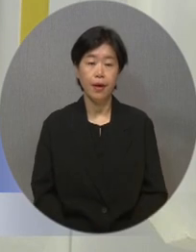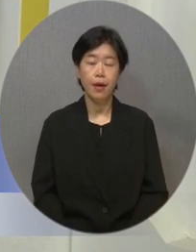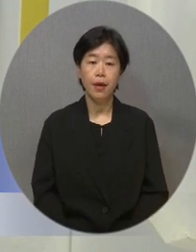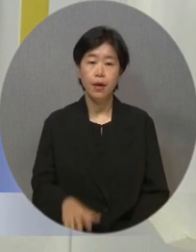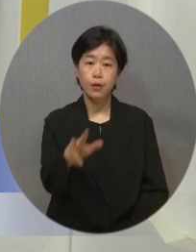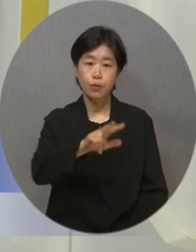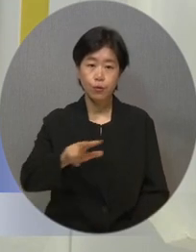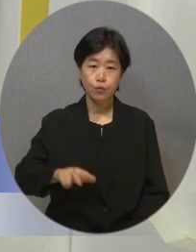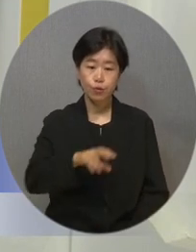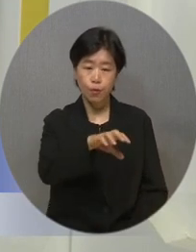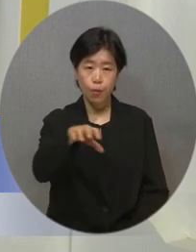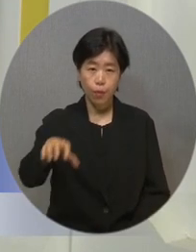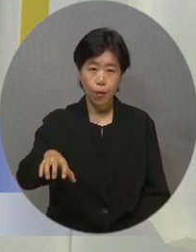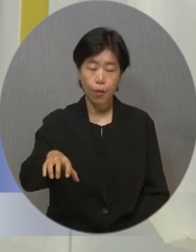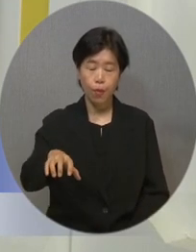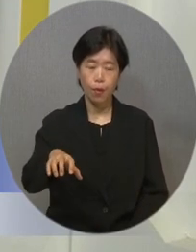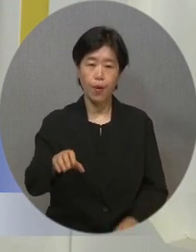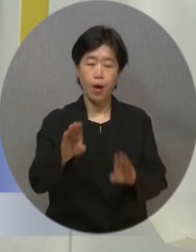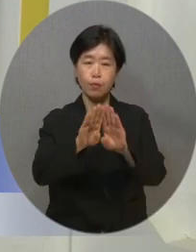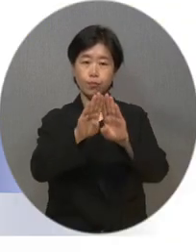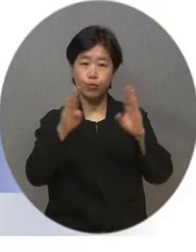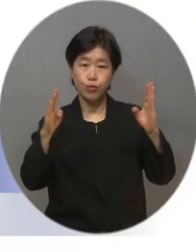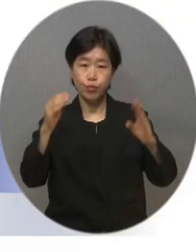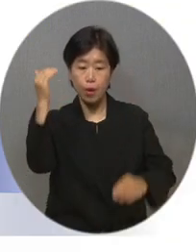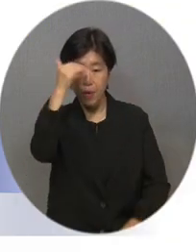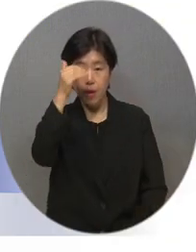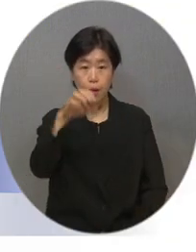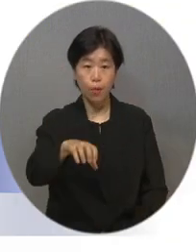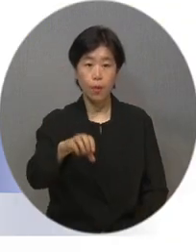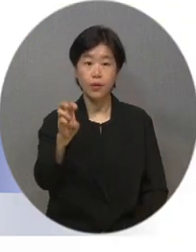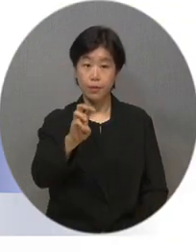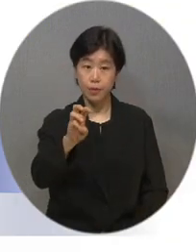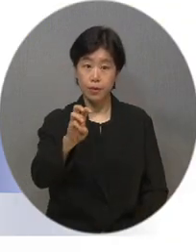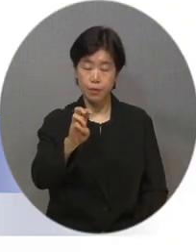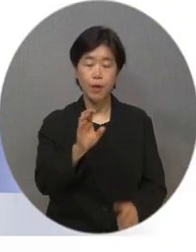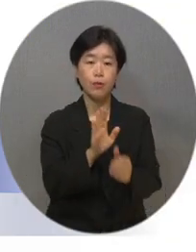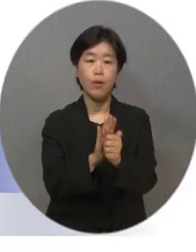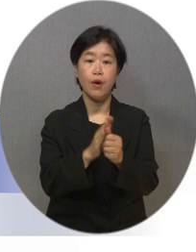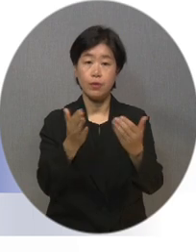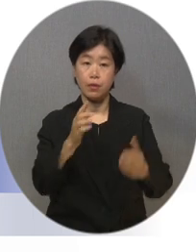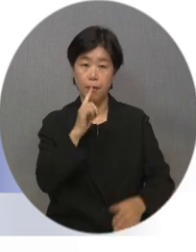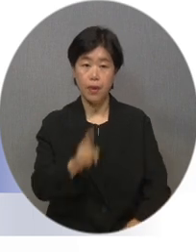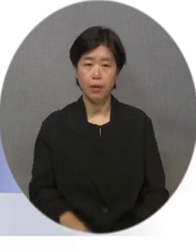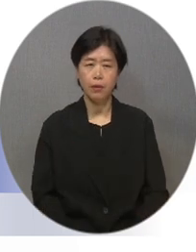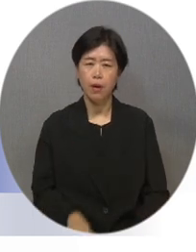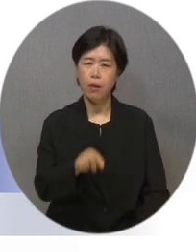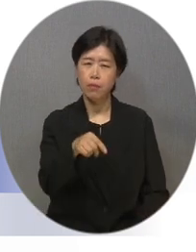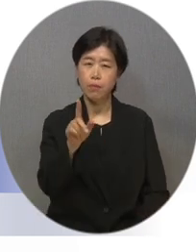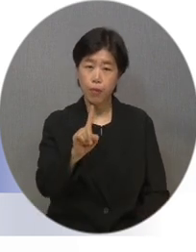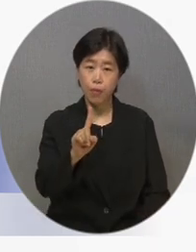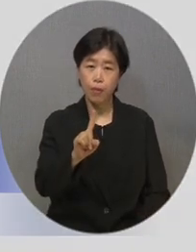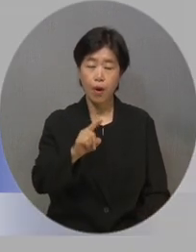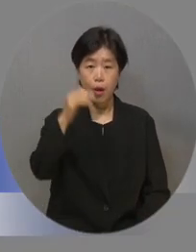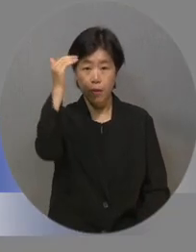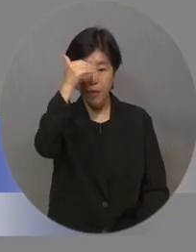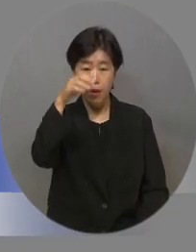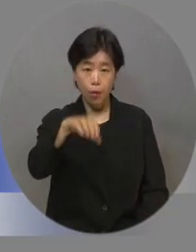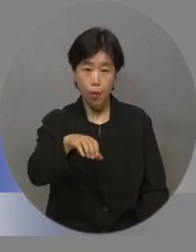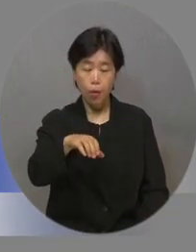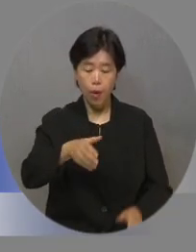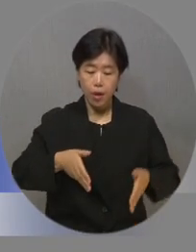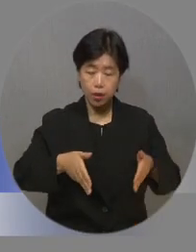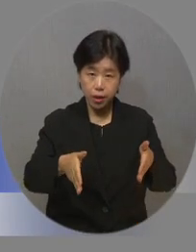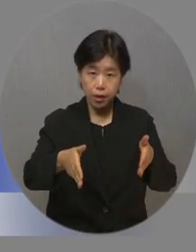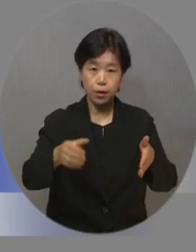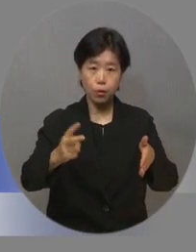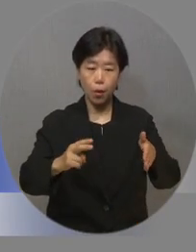30개소를 새롭게 선정해 지원한다는 소식입니다 열린 관광지란 관광제의 보행로와 경사로 정비 등을 통해